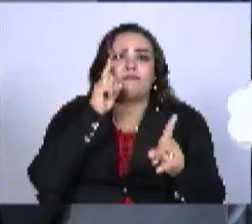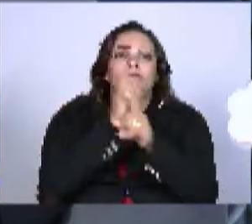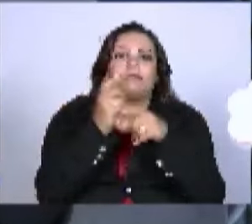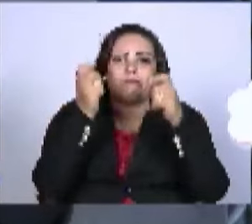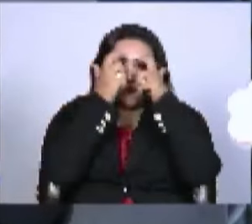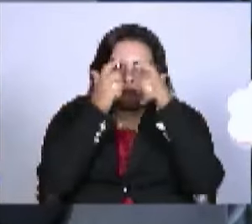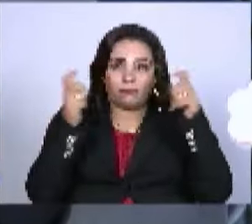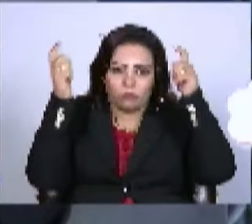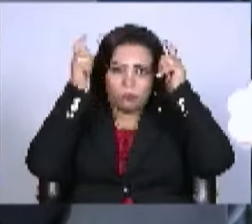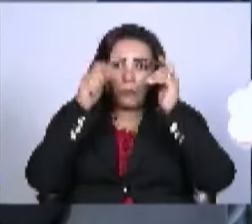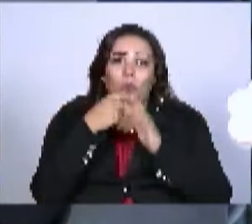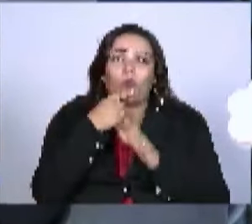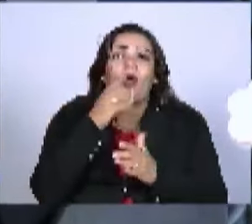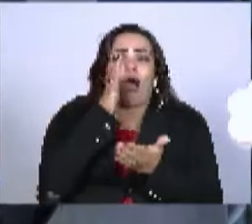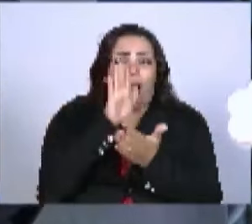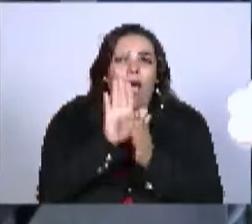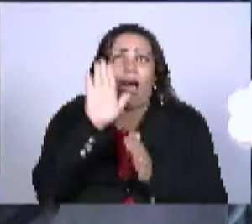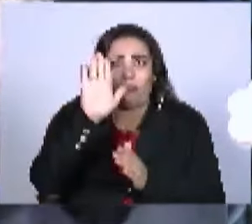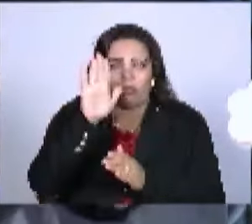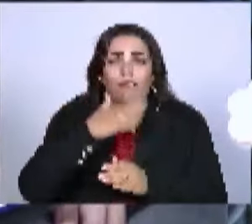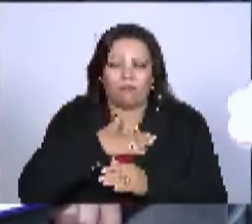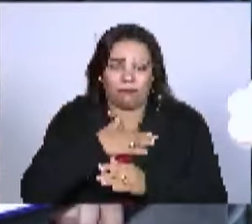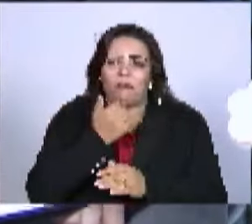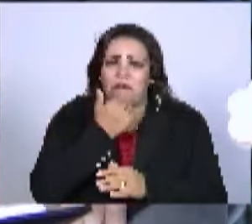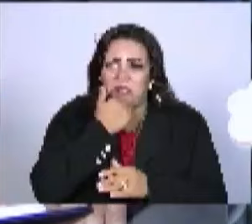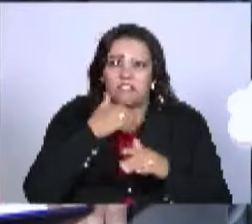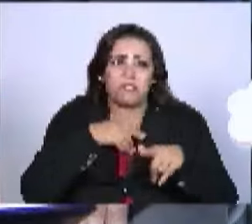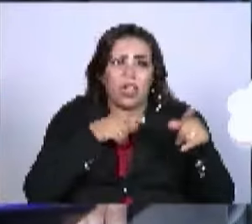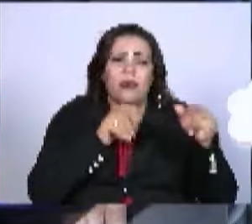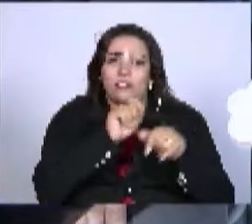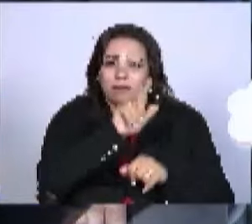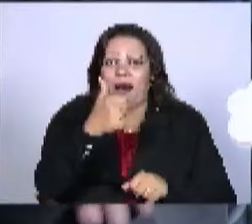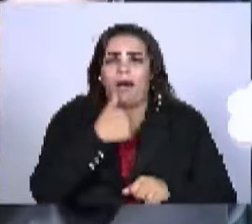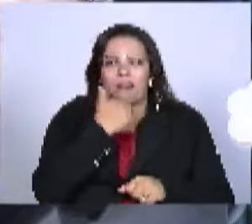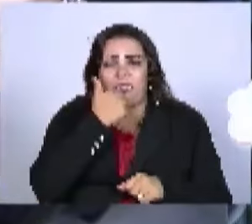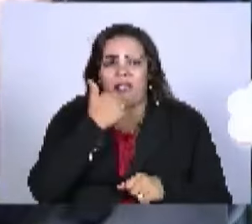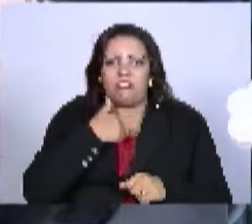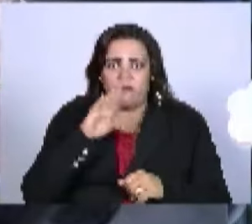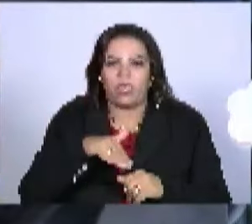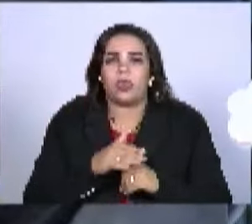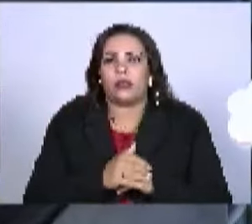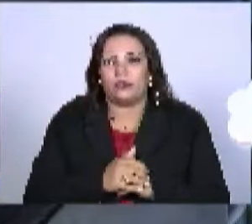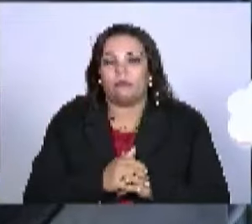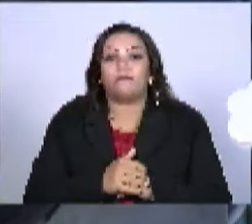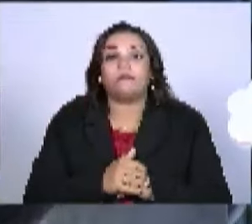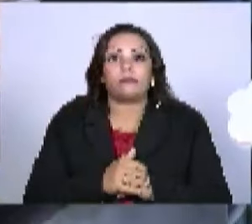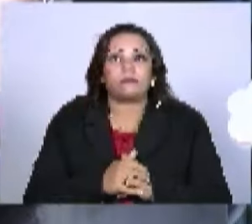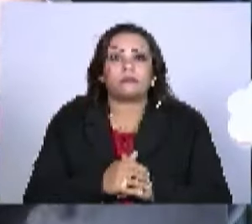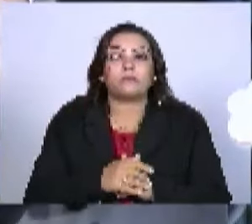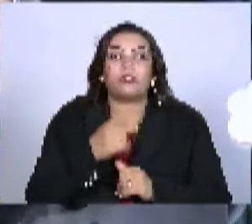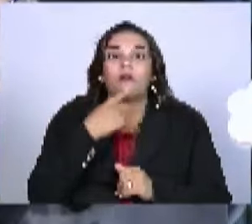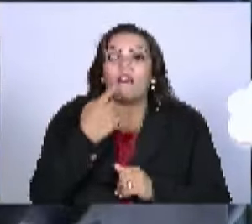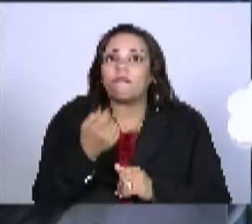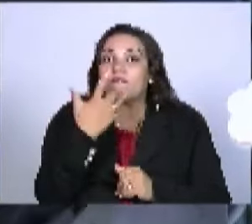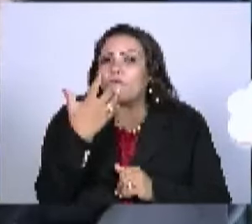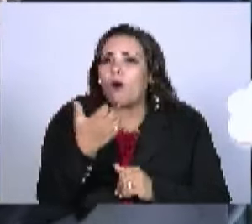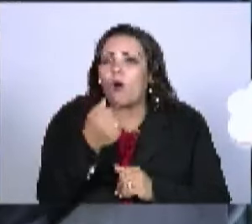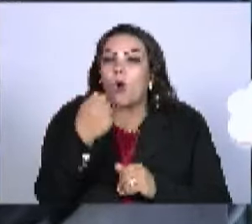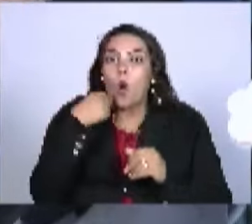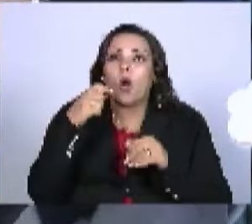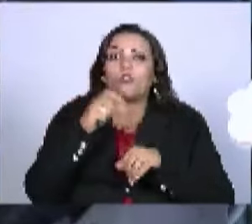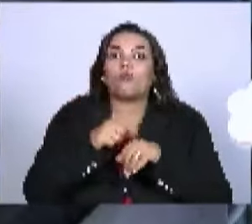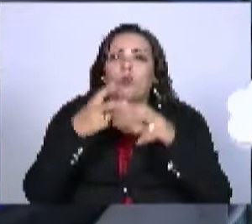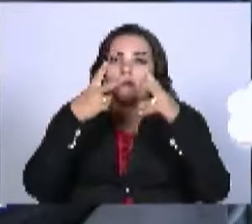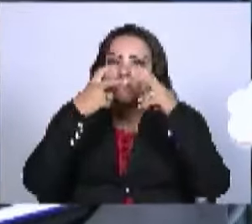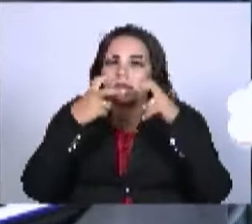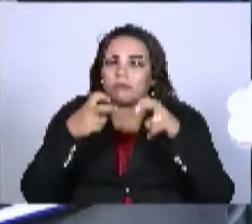سيدنا اقر واعتذر وقال صدقها في كل حاجه وان هي تحفظ على حته انه فحصوه